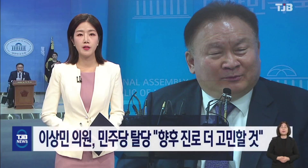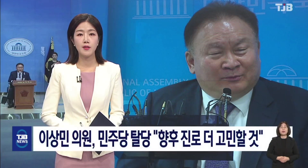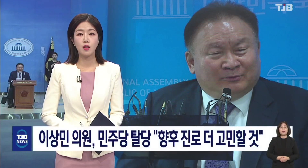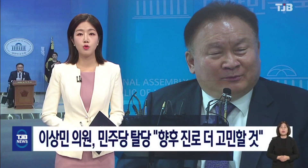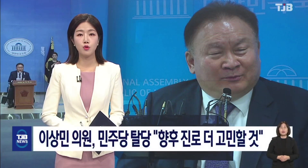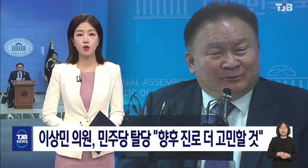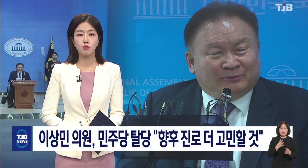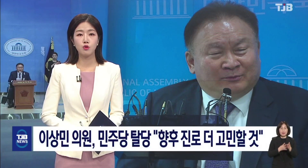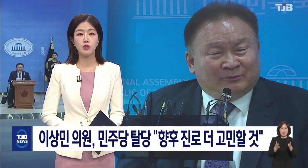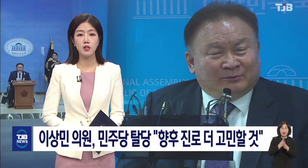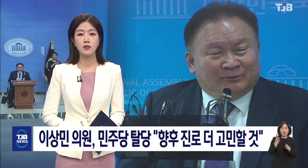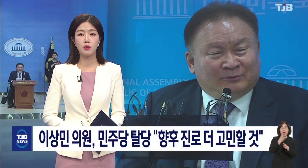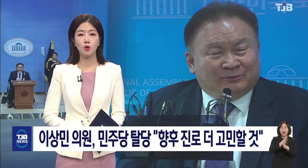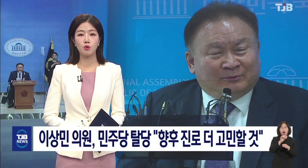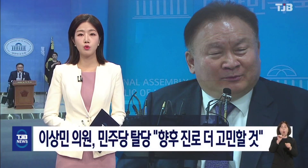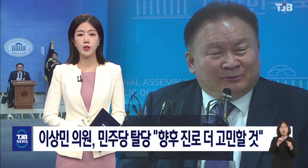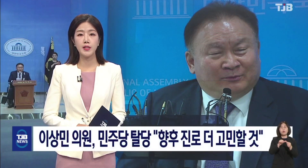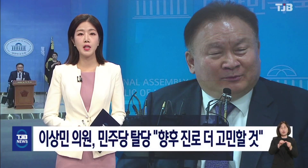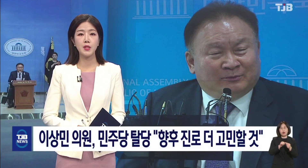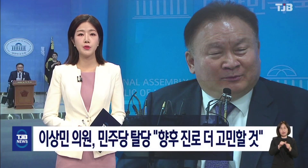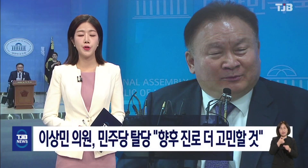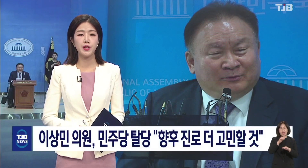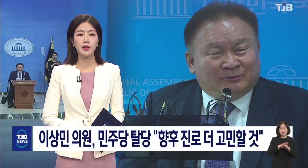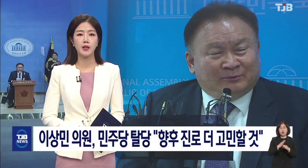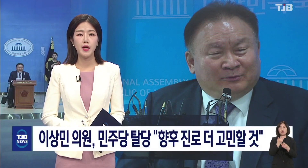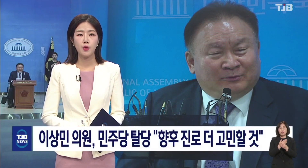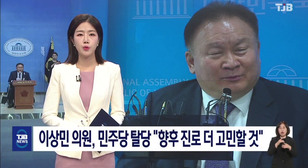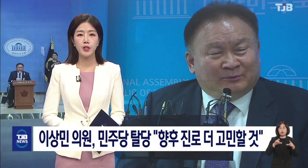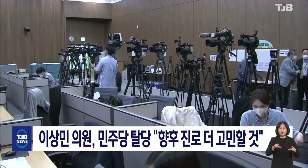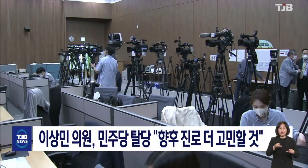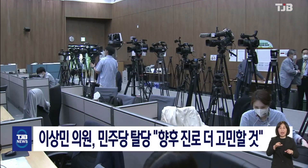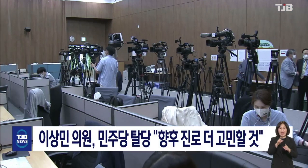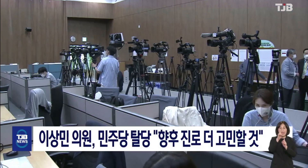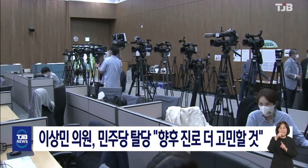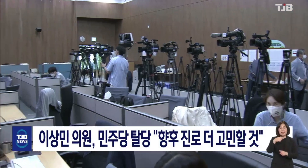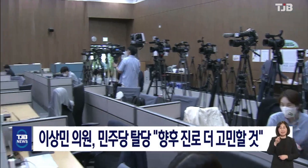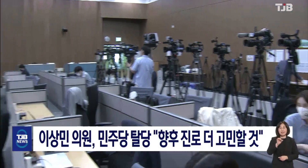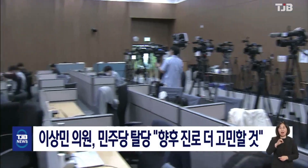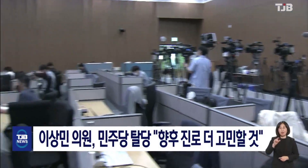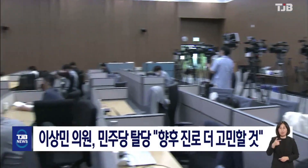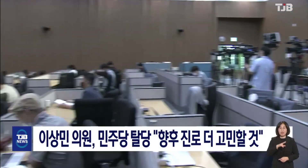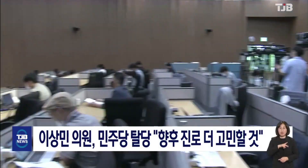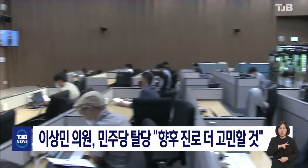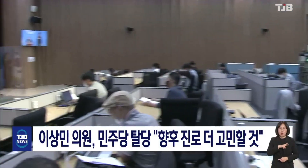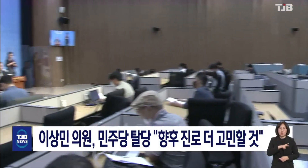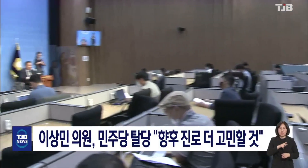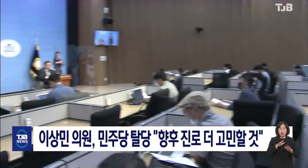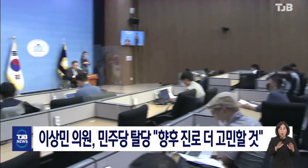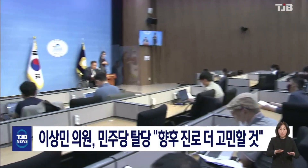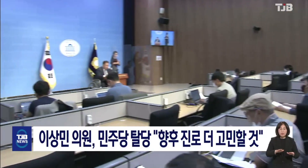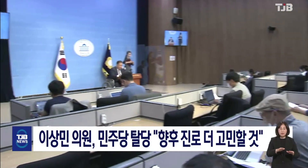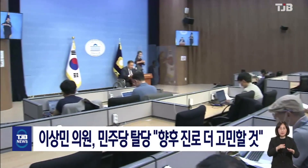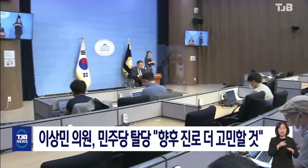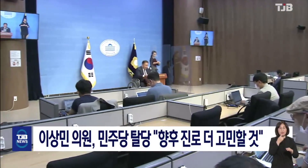선인 대전 유성구 을선거구 이상민 의원이 오늘 더불어민주당을 탈당한다